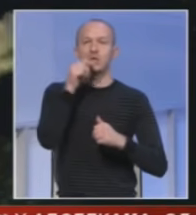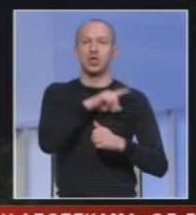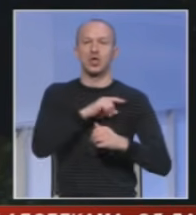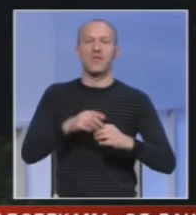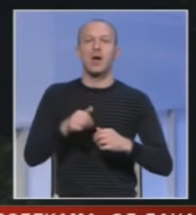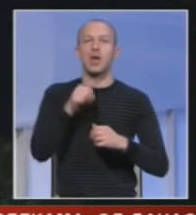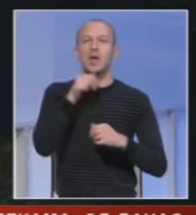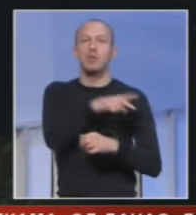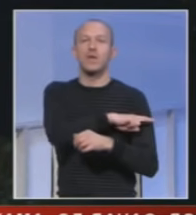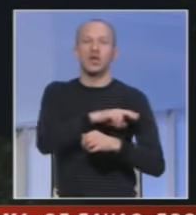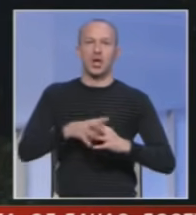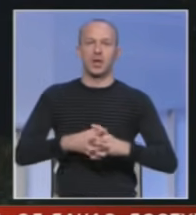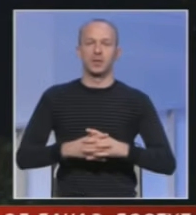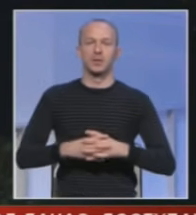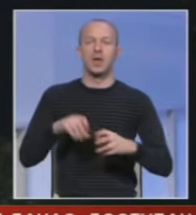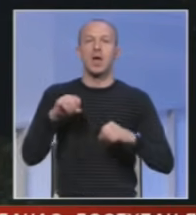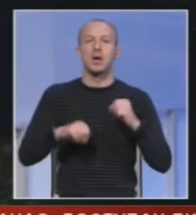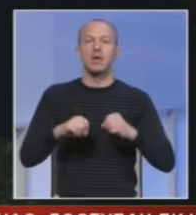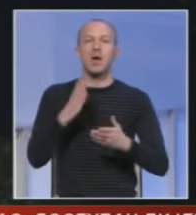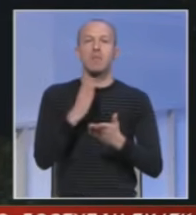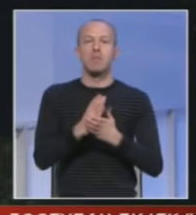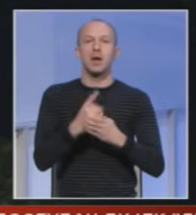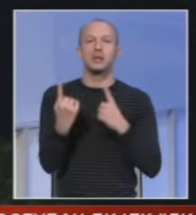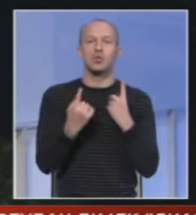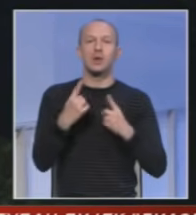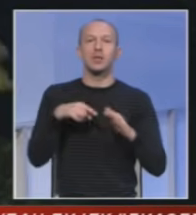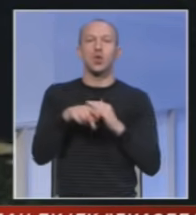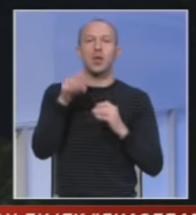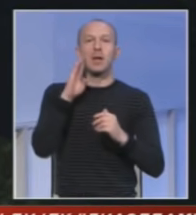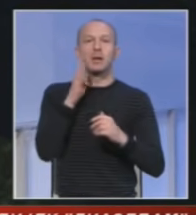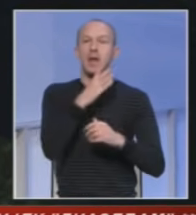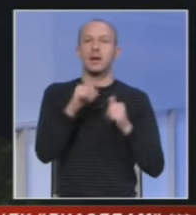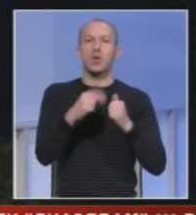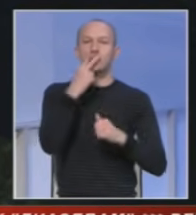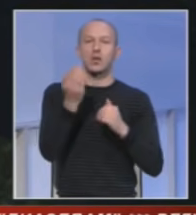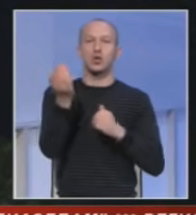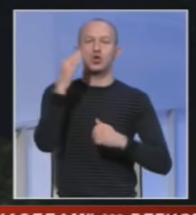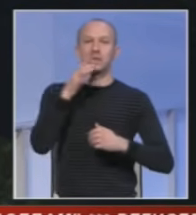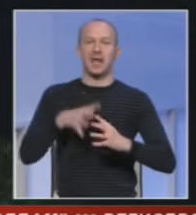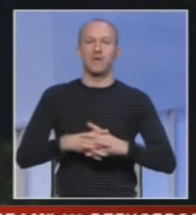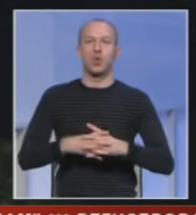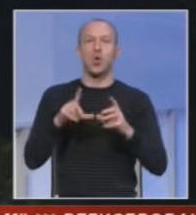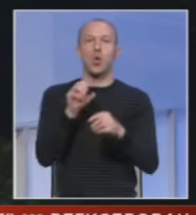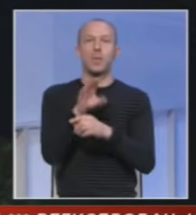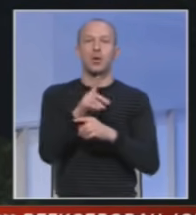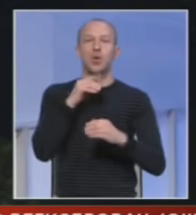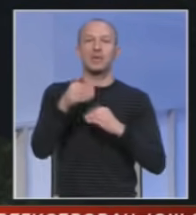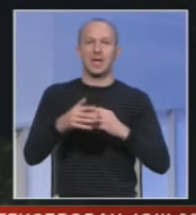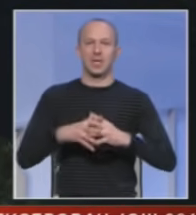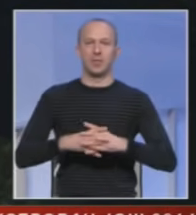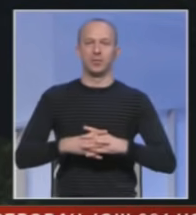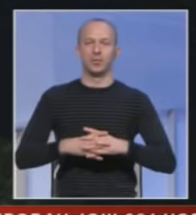nema ljudskih žrtava niti povrijeđenih. Kakva je bila situacija tokom dana, kako je to izgledalo u Istočnom Sarajevu, u prilogu koji slijedi?